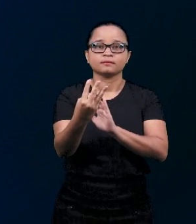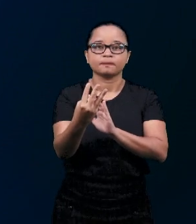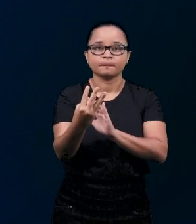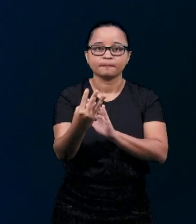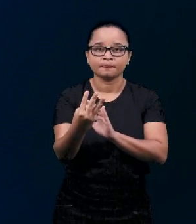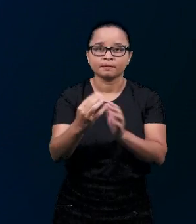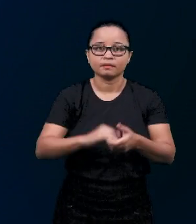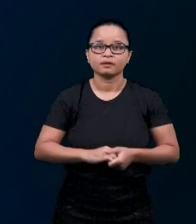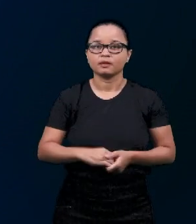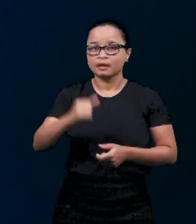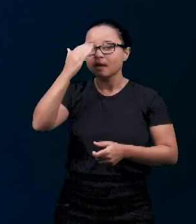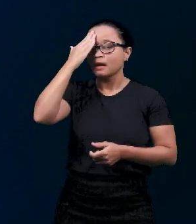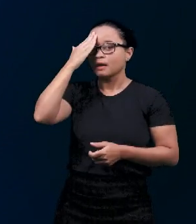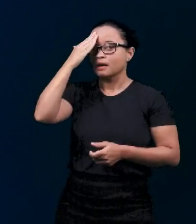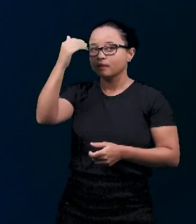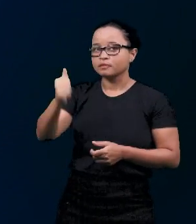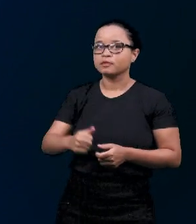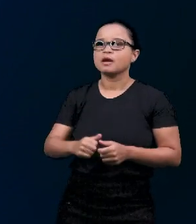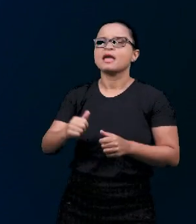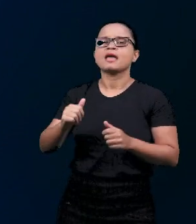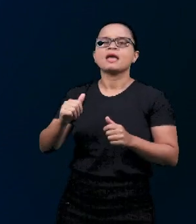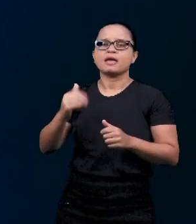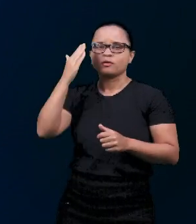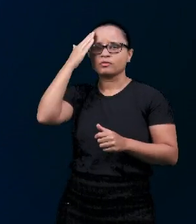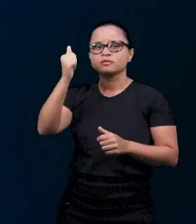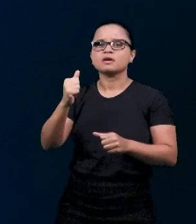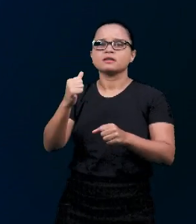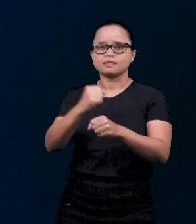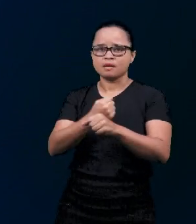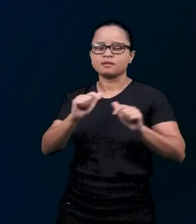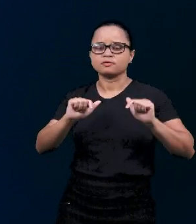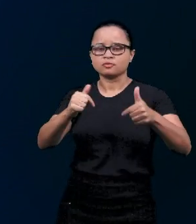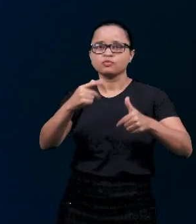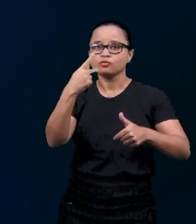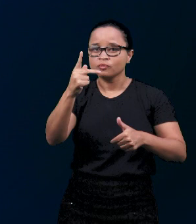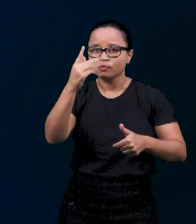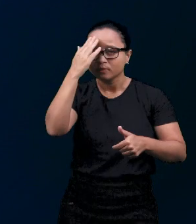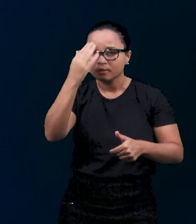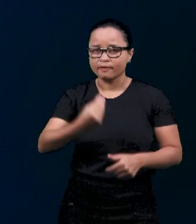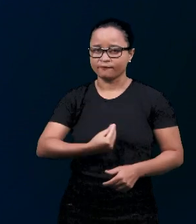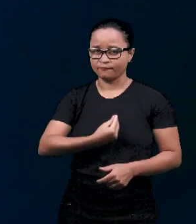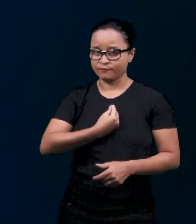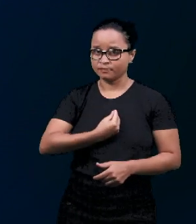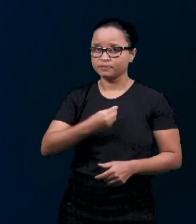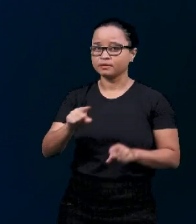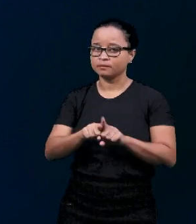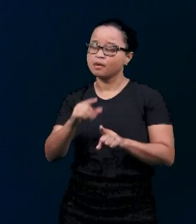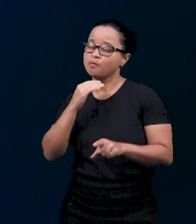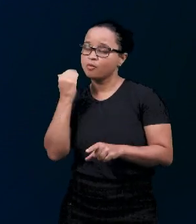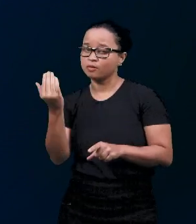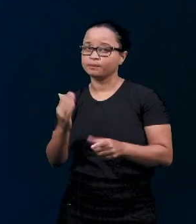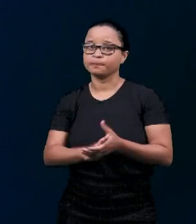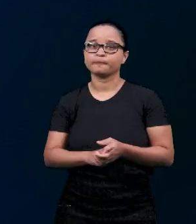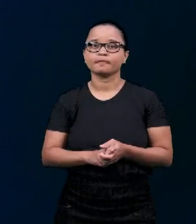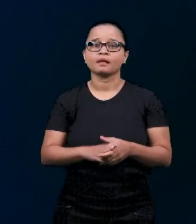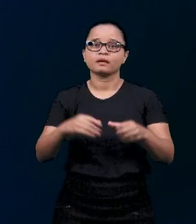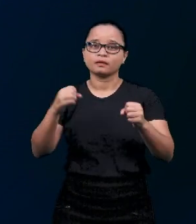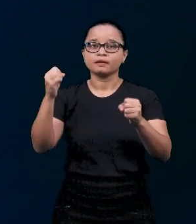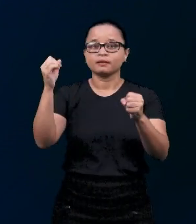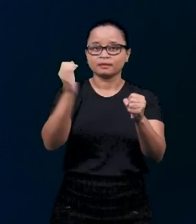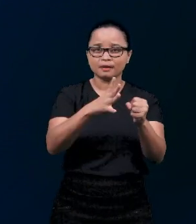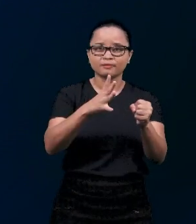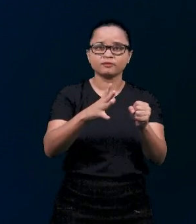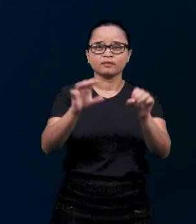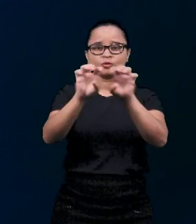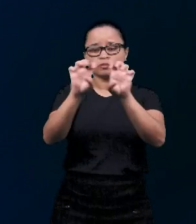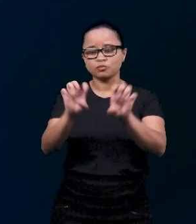mort. » L'église de Sardes, elle vivait dans une structure religieuse où Jésus n'était pas la figure centrale du